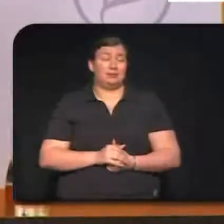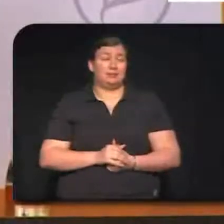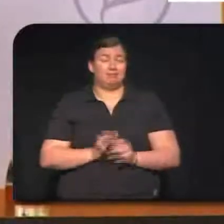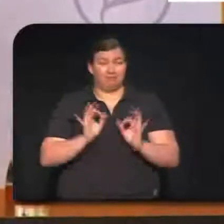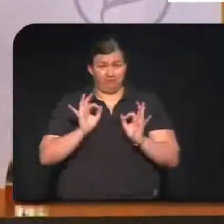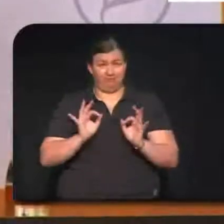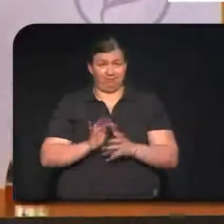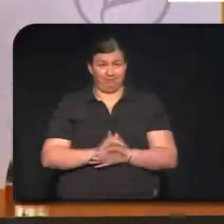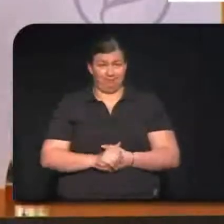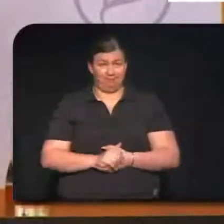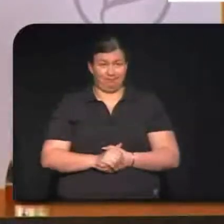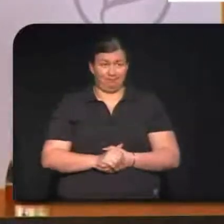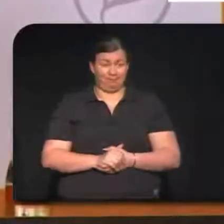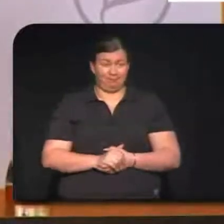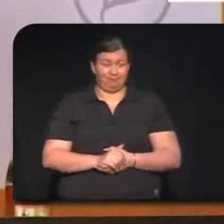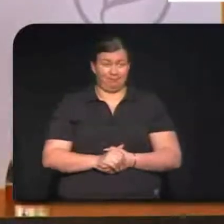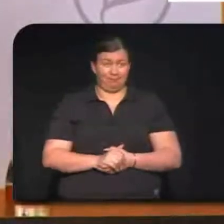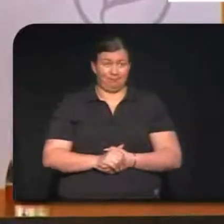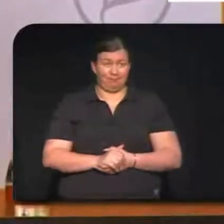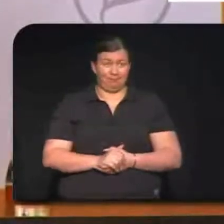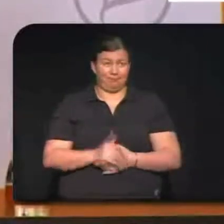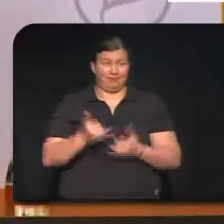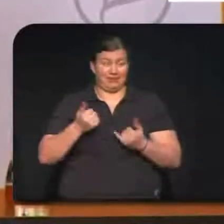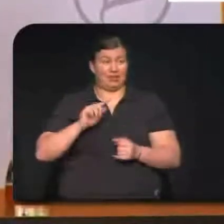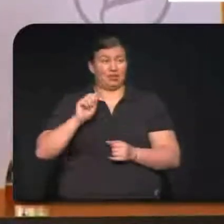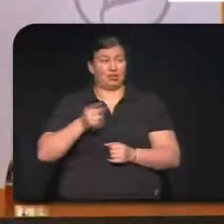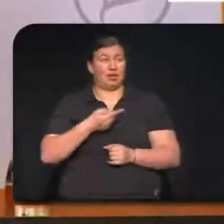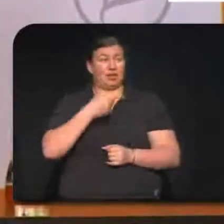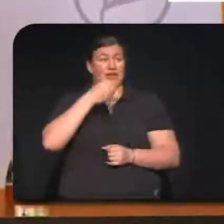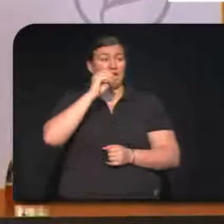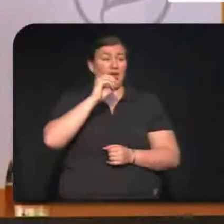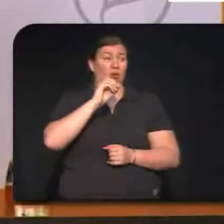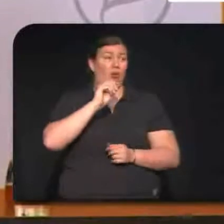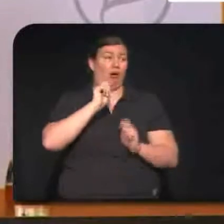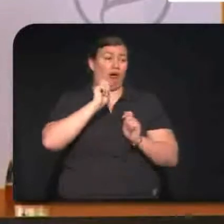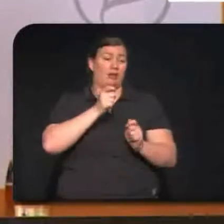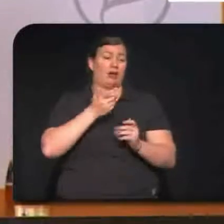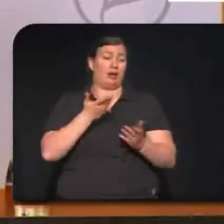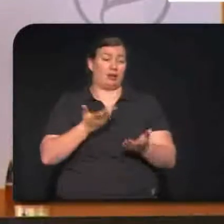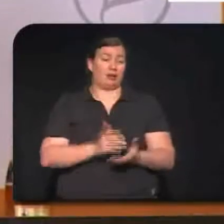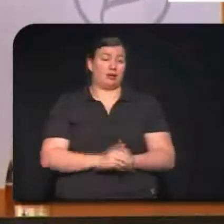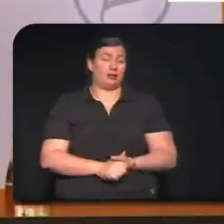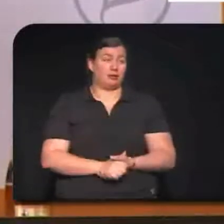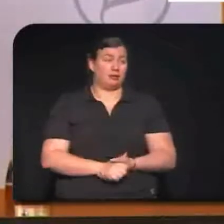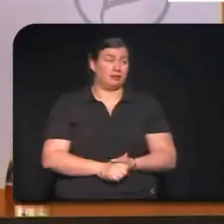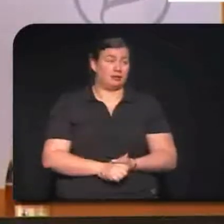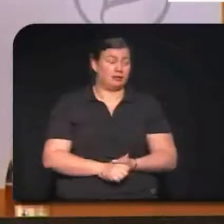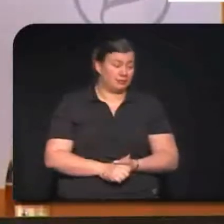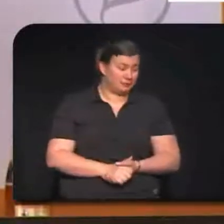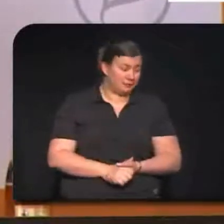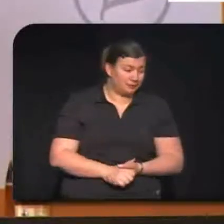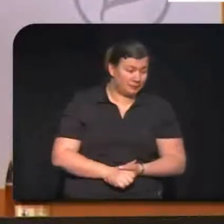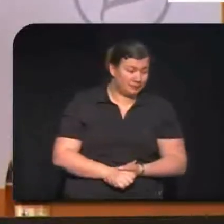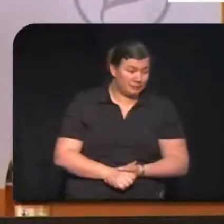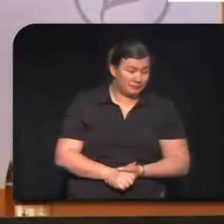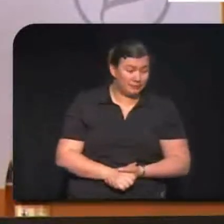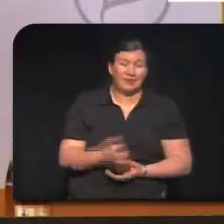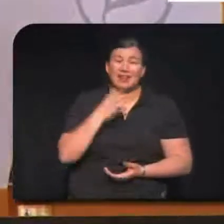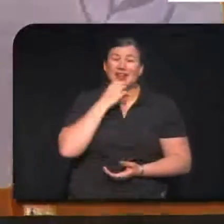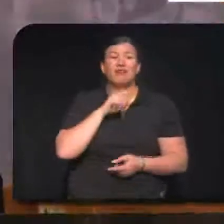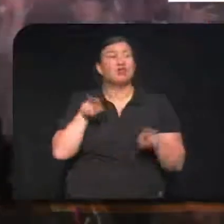gut da war noch ein geo-antrag am pro ich möchte zur gleichen Wahl den